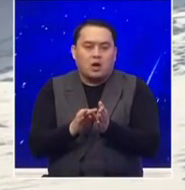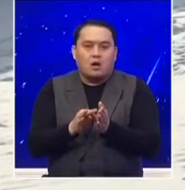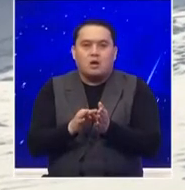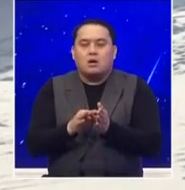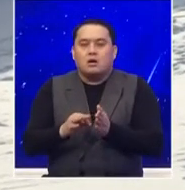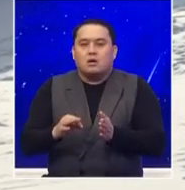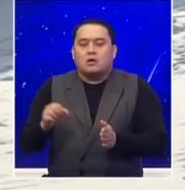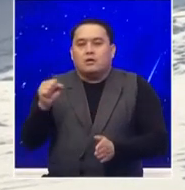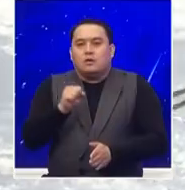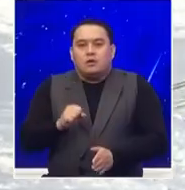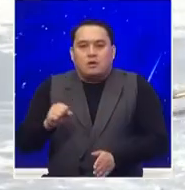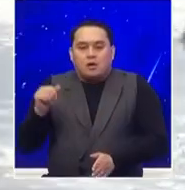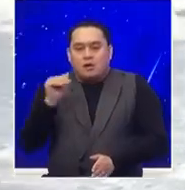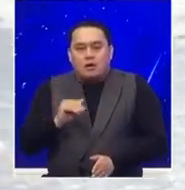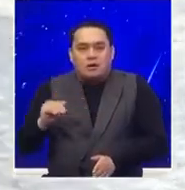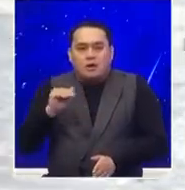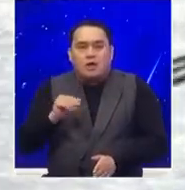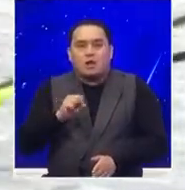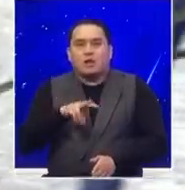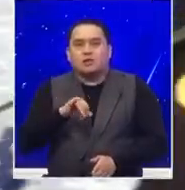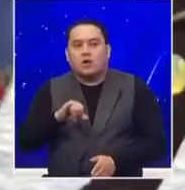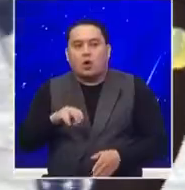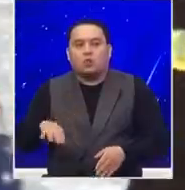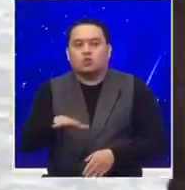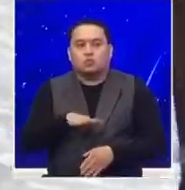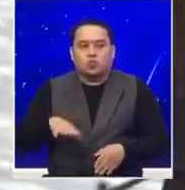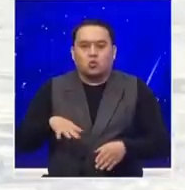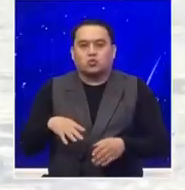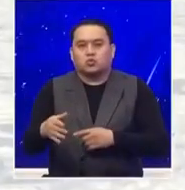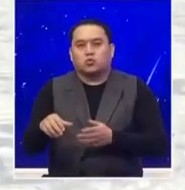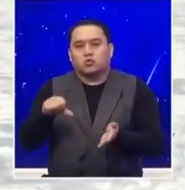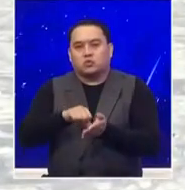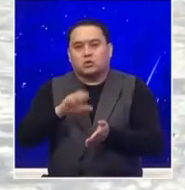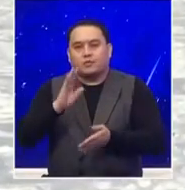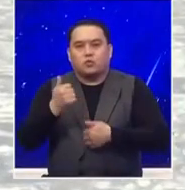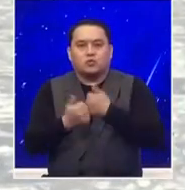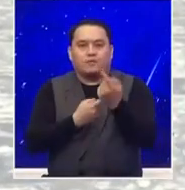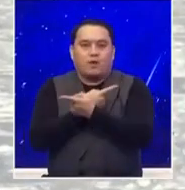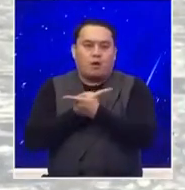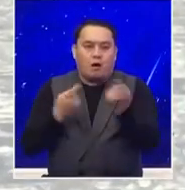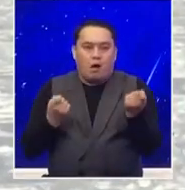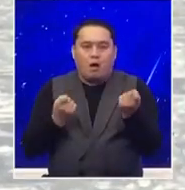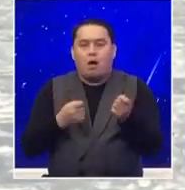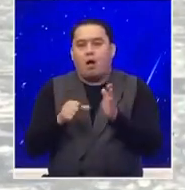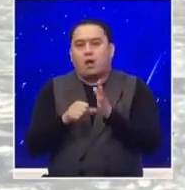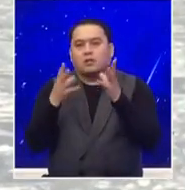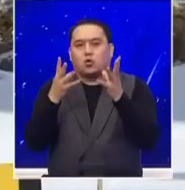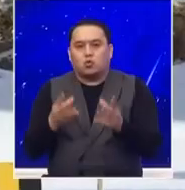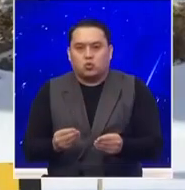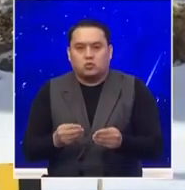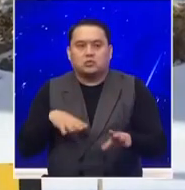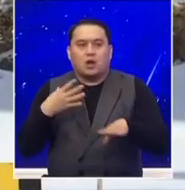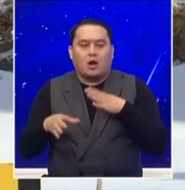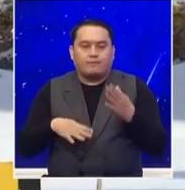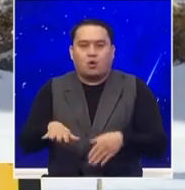ақпан айының 8-14 күндері нақ осы Алатау қысқа спорт кешенінде жалауын желбіретпек. Жерлестеріміз аптаның 6 күнінде